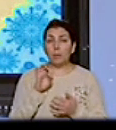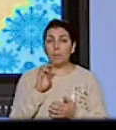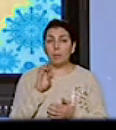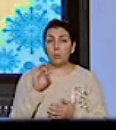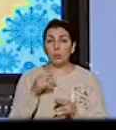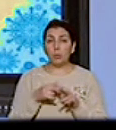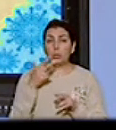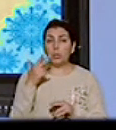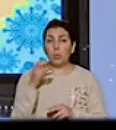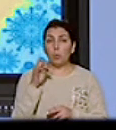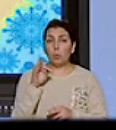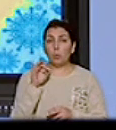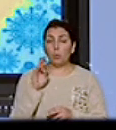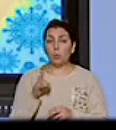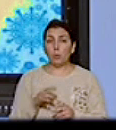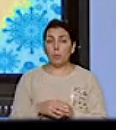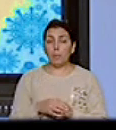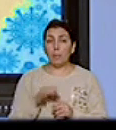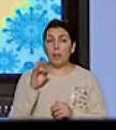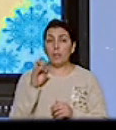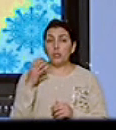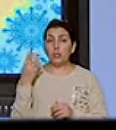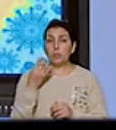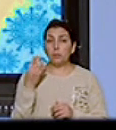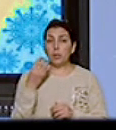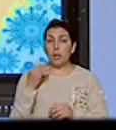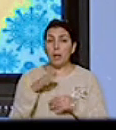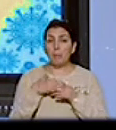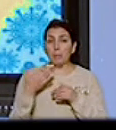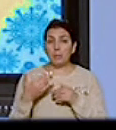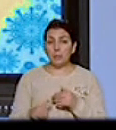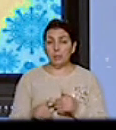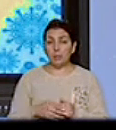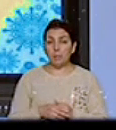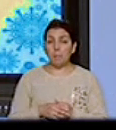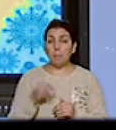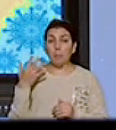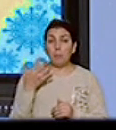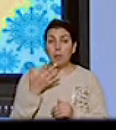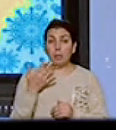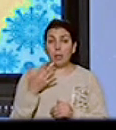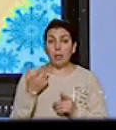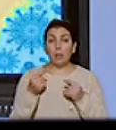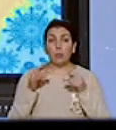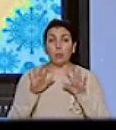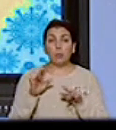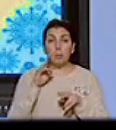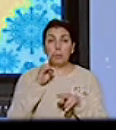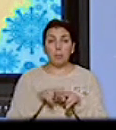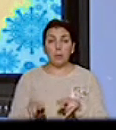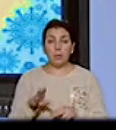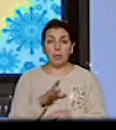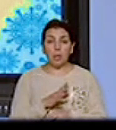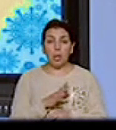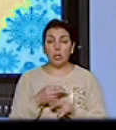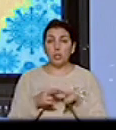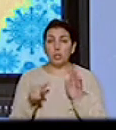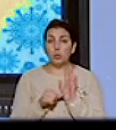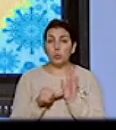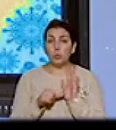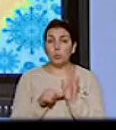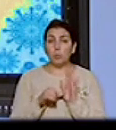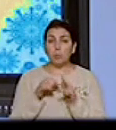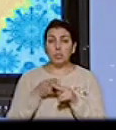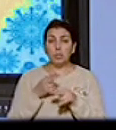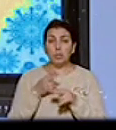проворонил три урока. На четвертый опоздал, пятый где-то пропадал. На шестом